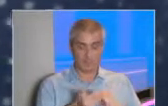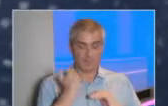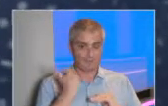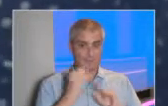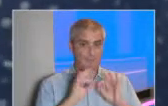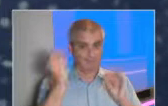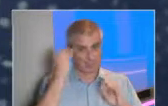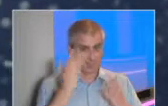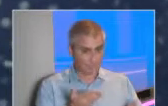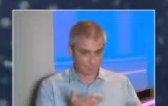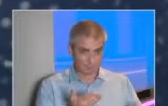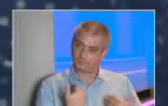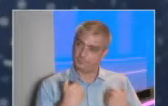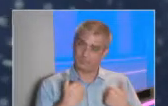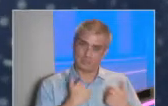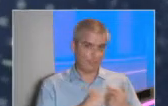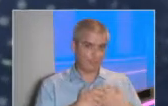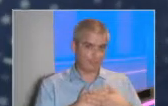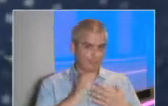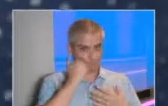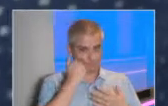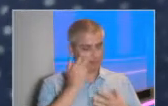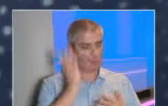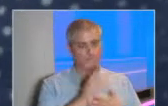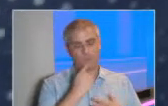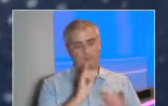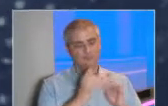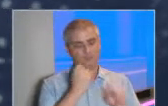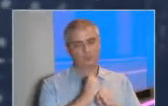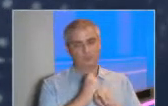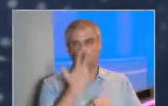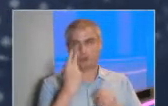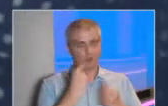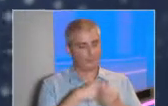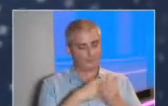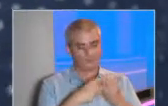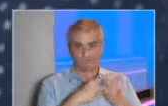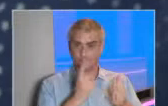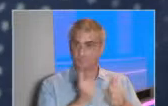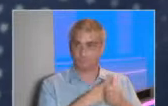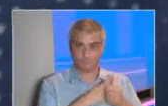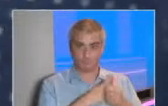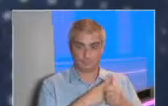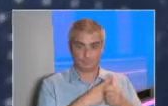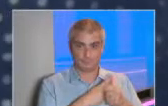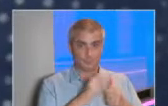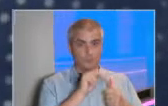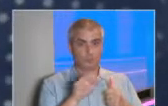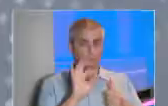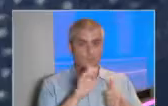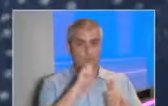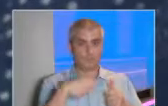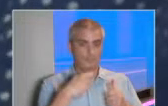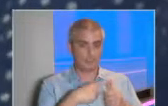פתיחת שנת הלימודים, אני לצערי מחר כבר מכריזה סכסוך עבודה על 3 דברים. הדבר הראשון זה הנושא של